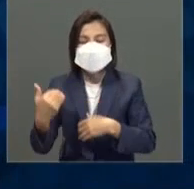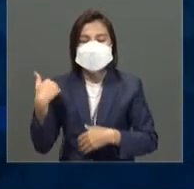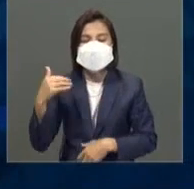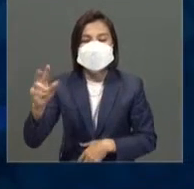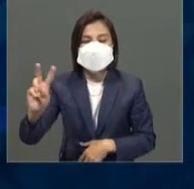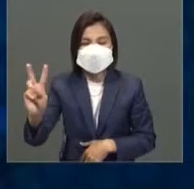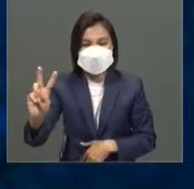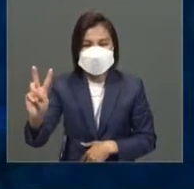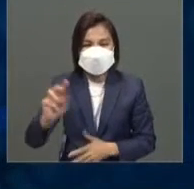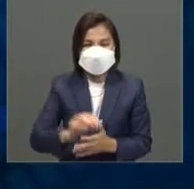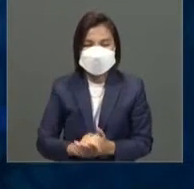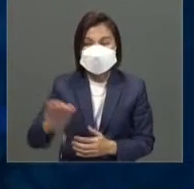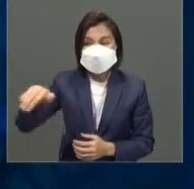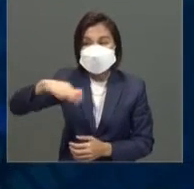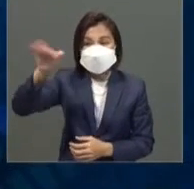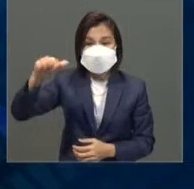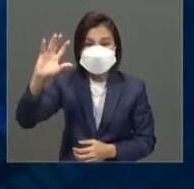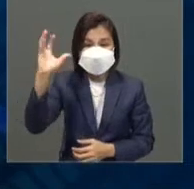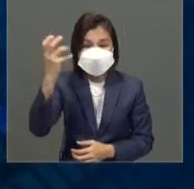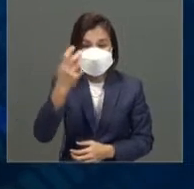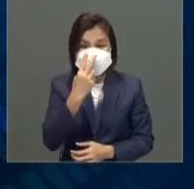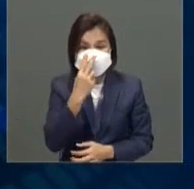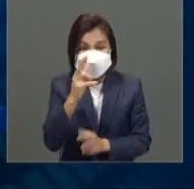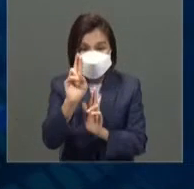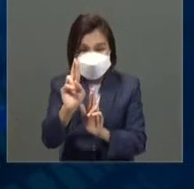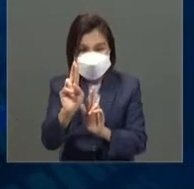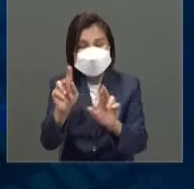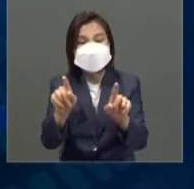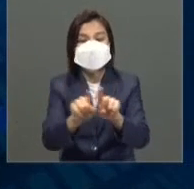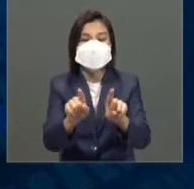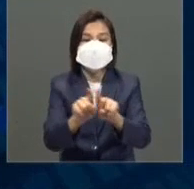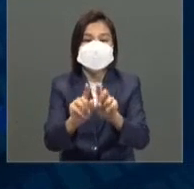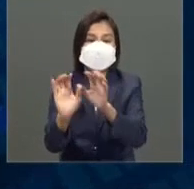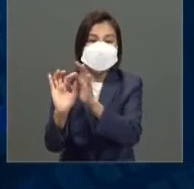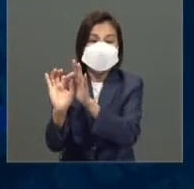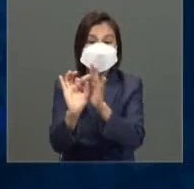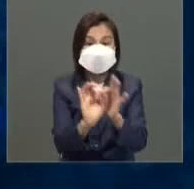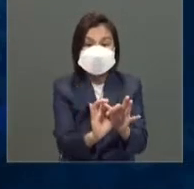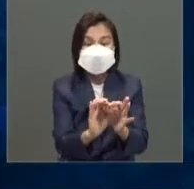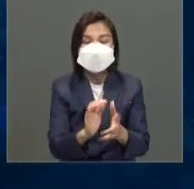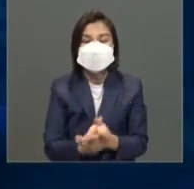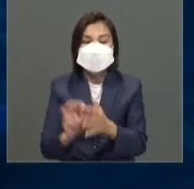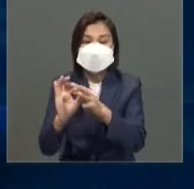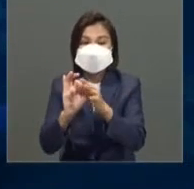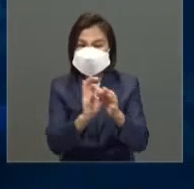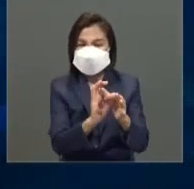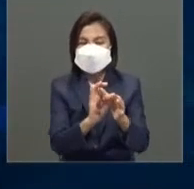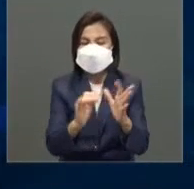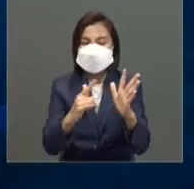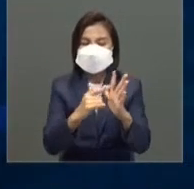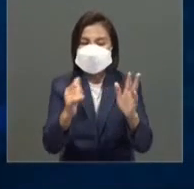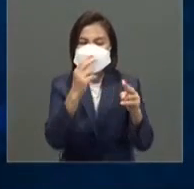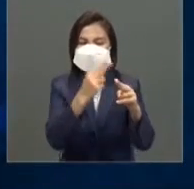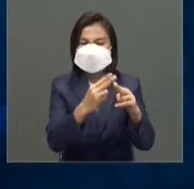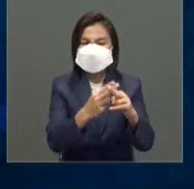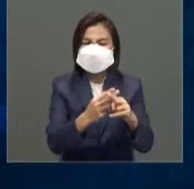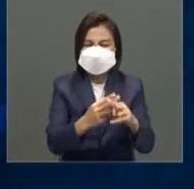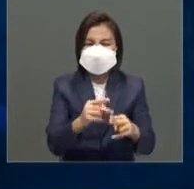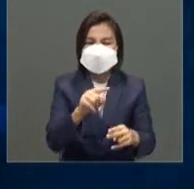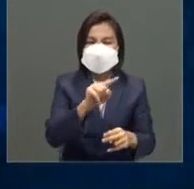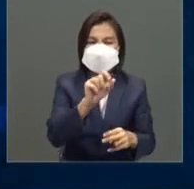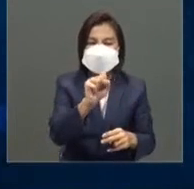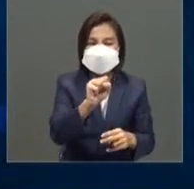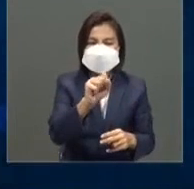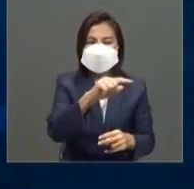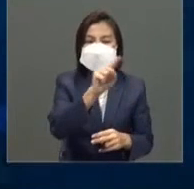ที่ในระดับโลกให้ความสนใจว่ามีความเกี่ยวข้องว่าอาจจะเกิดจาก AstraZeneca เนี่ยนะครับก็พบเพียง